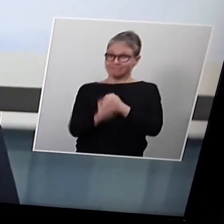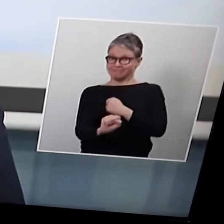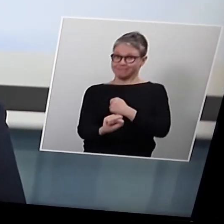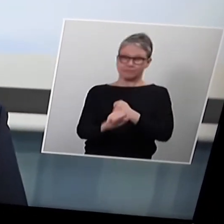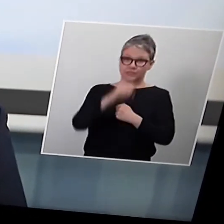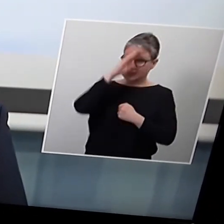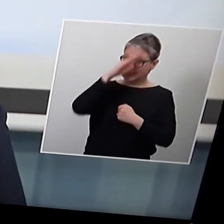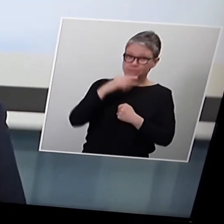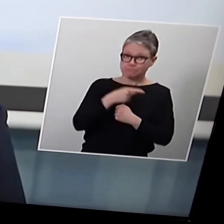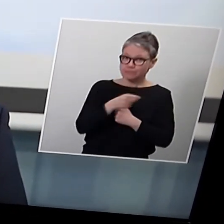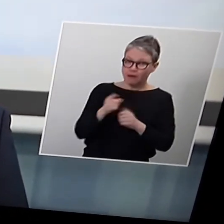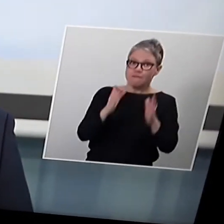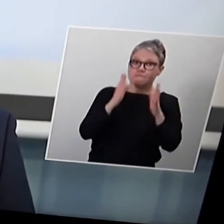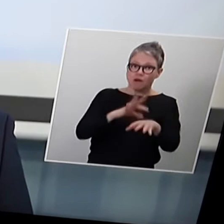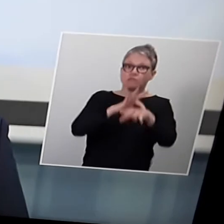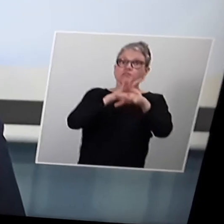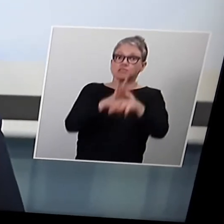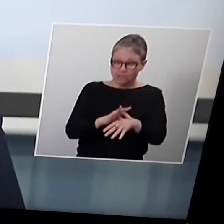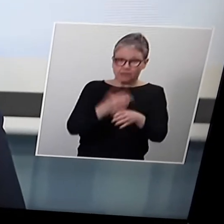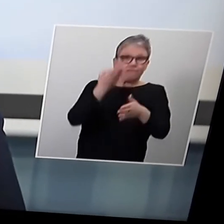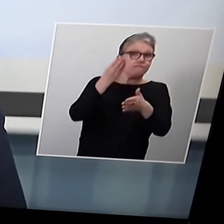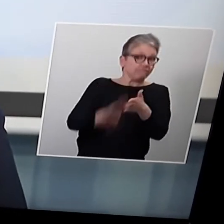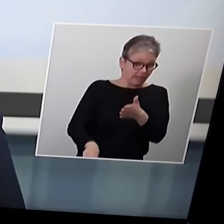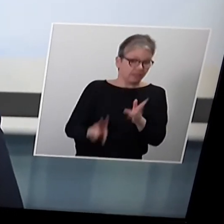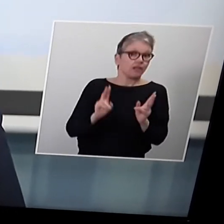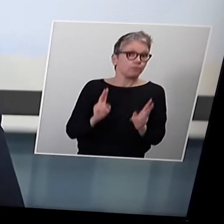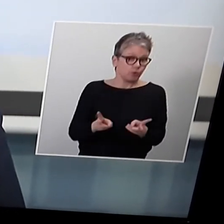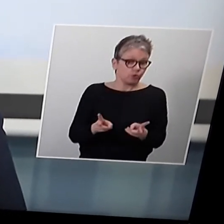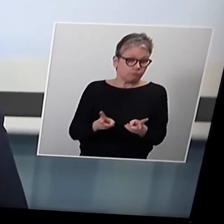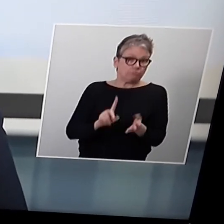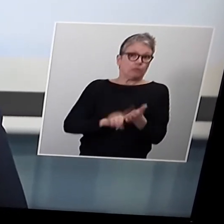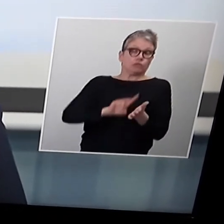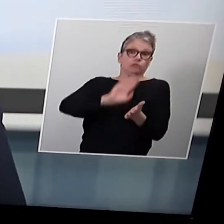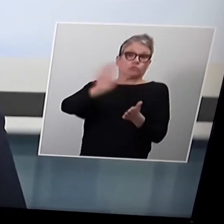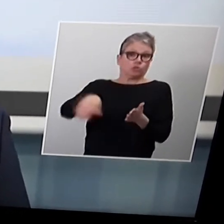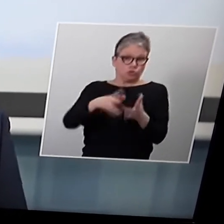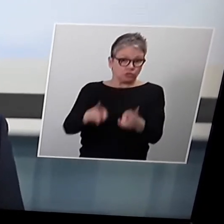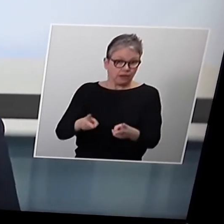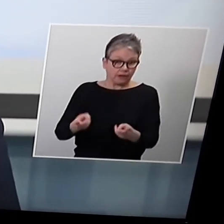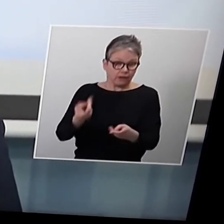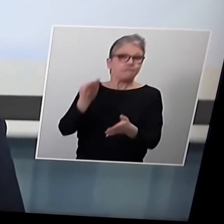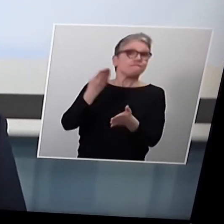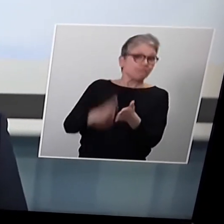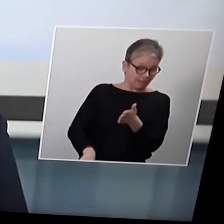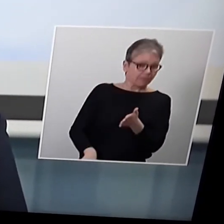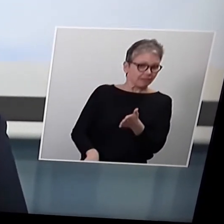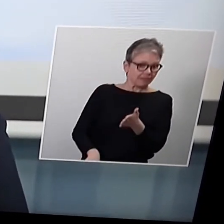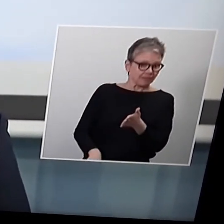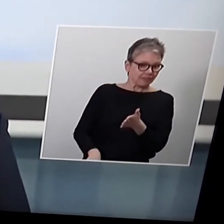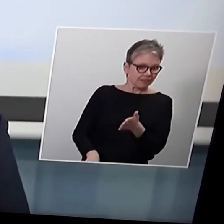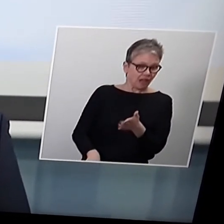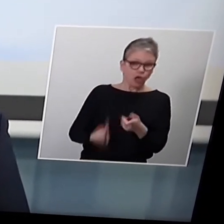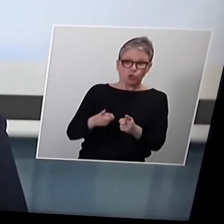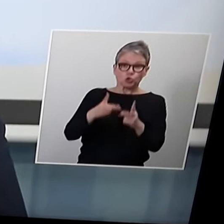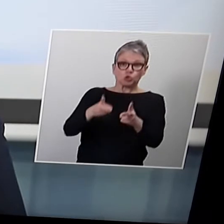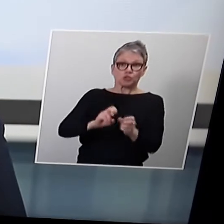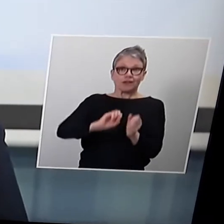joutuvaan vakavan sairauden takia sairaalaan, josta sitten voi olla myös